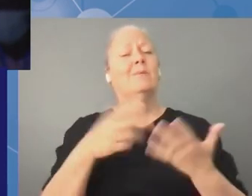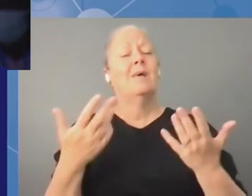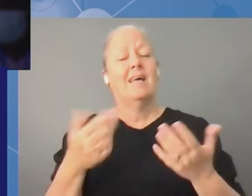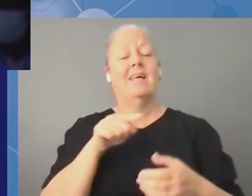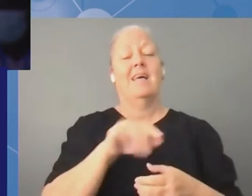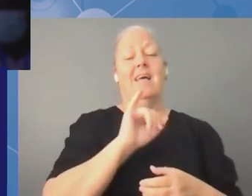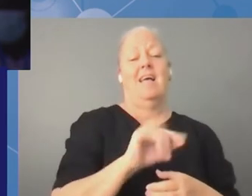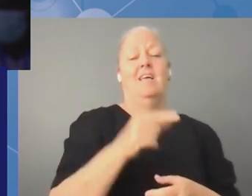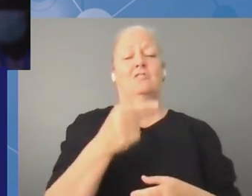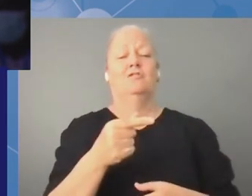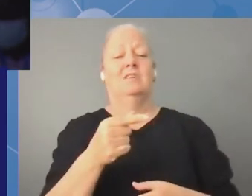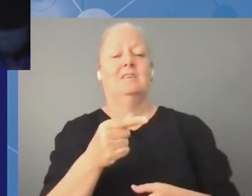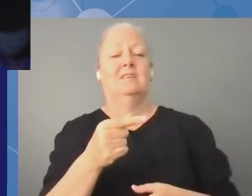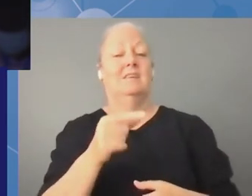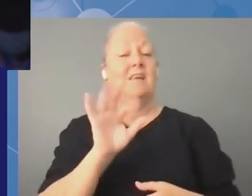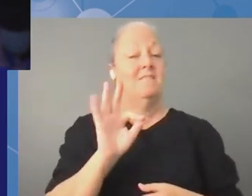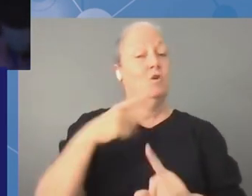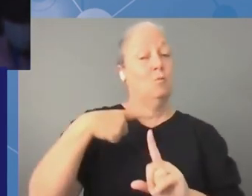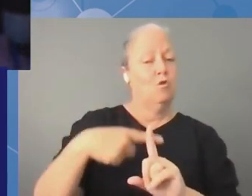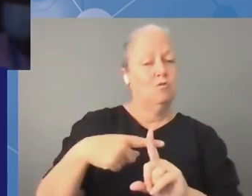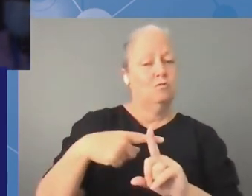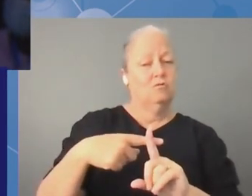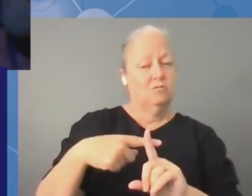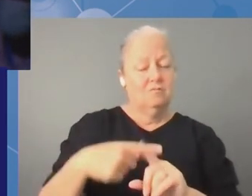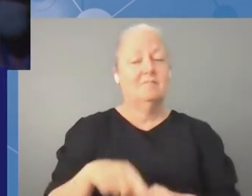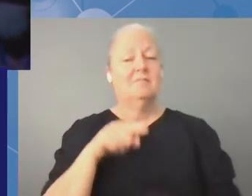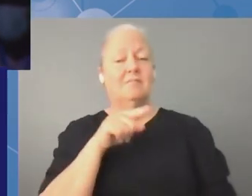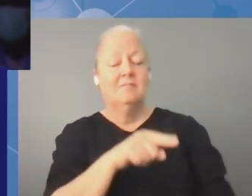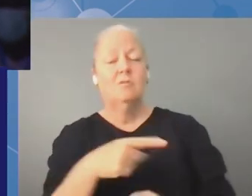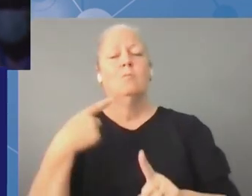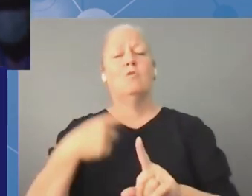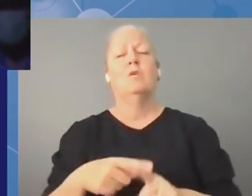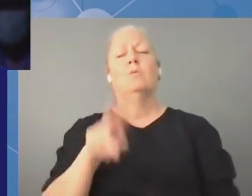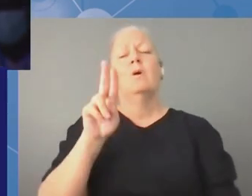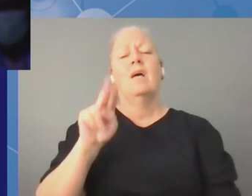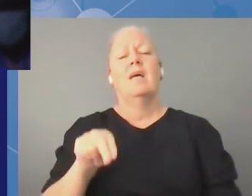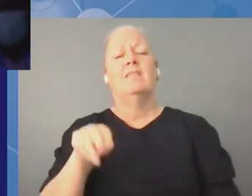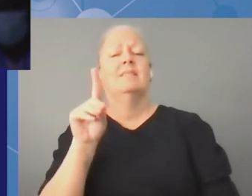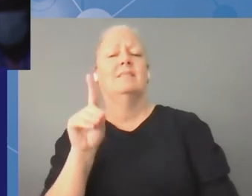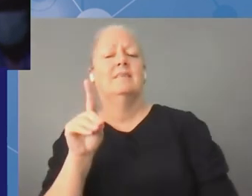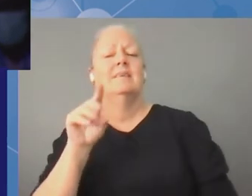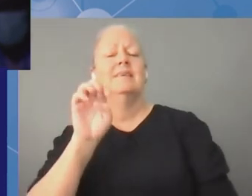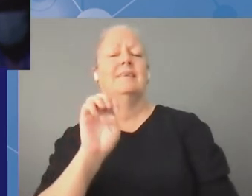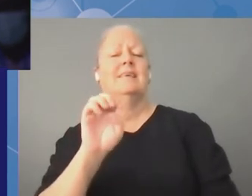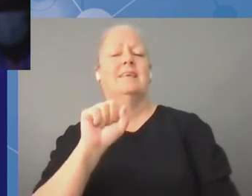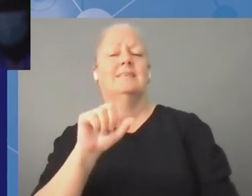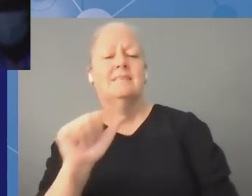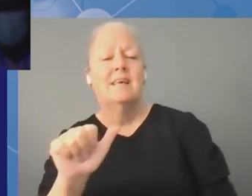التحالفات الديناميكية هي صيغة سوف تمثل في الإي جي إف بلوس،